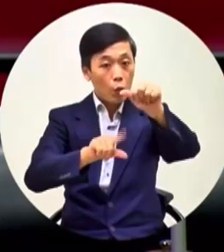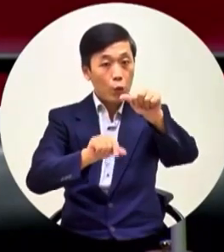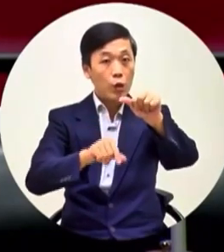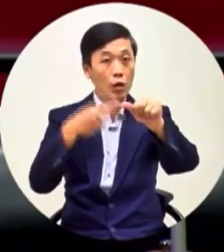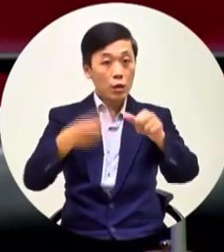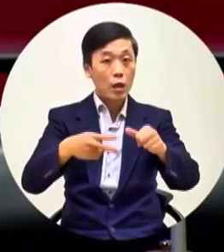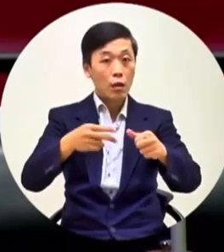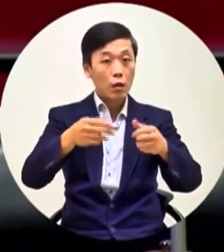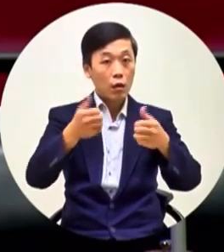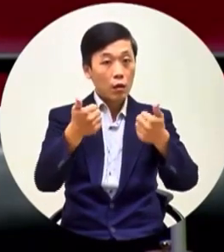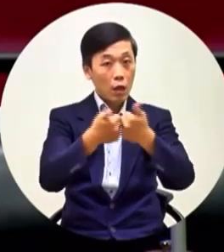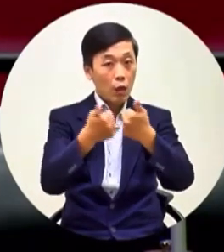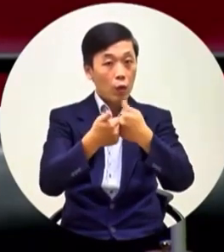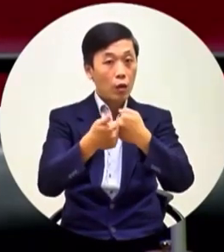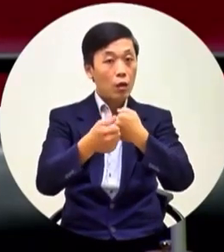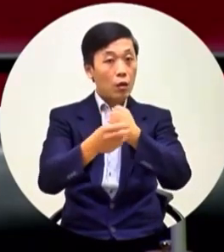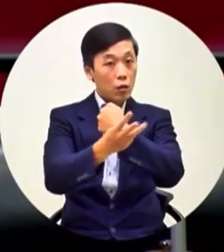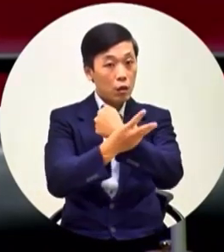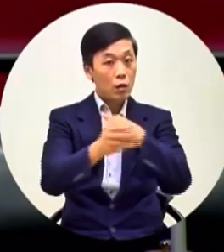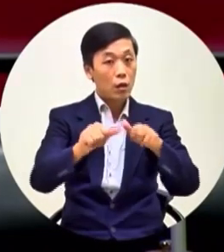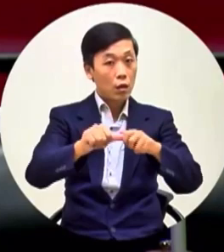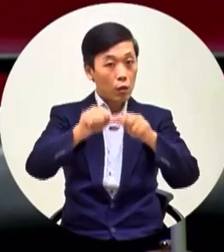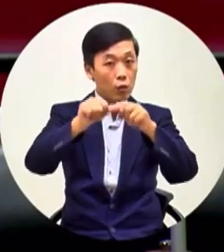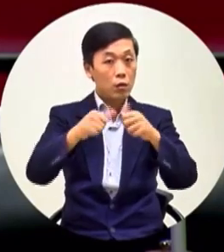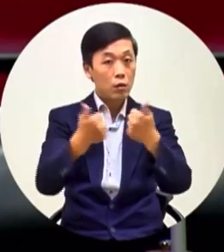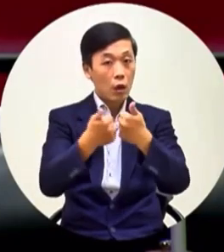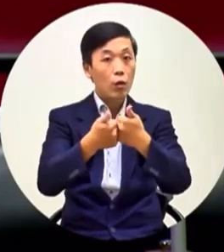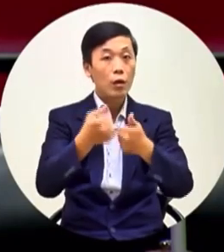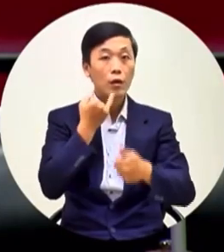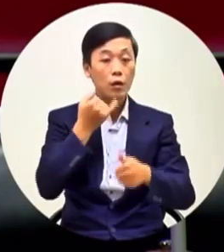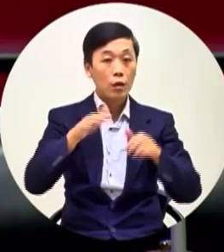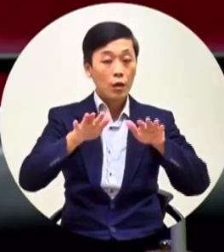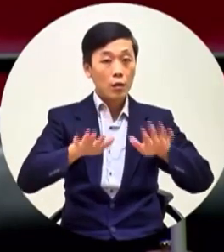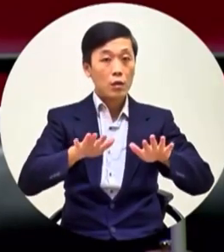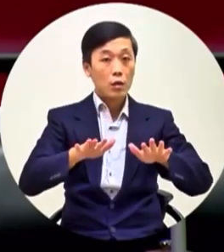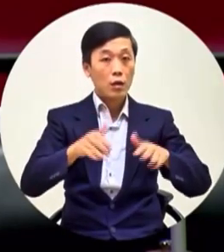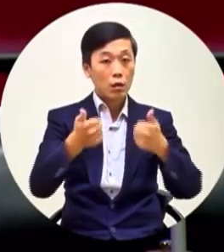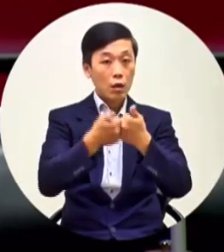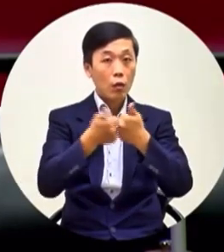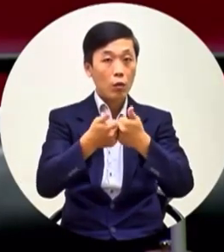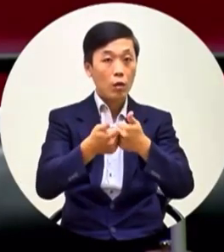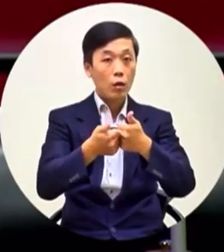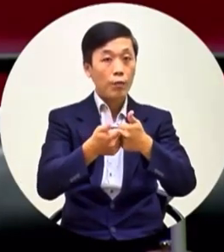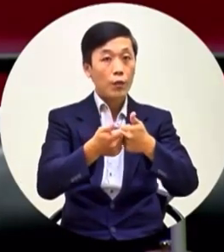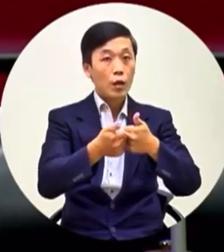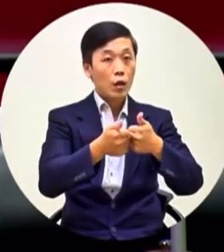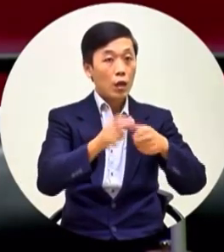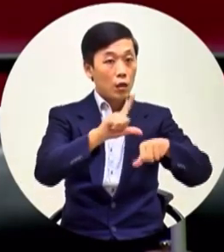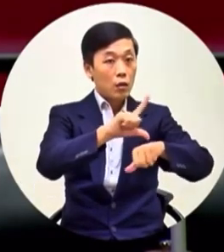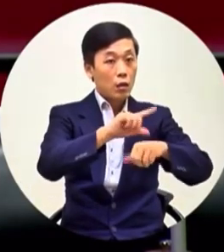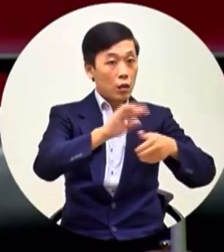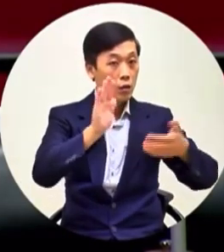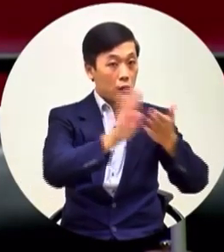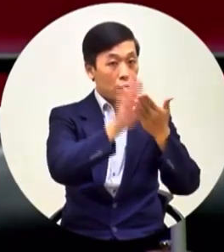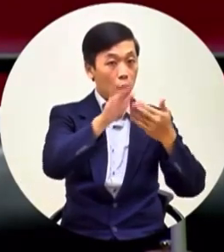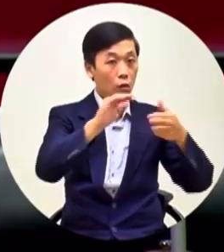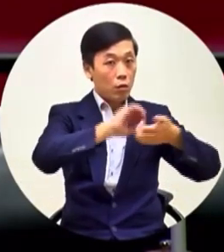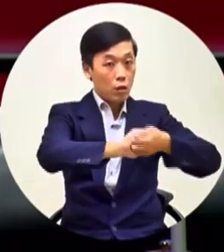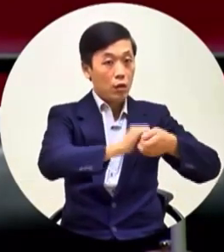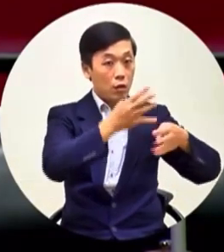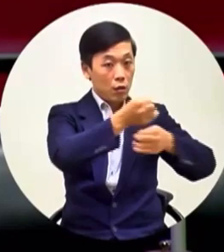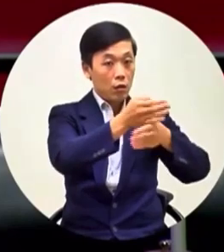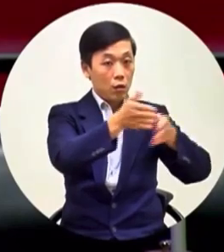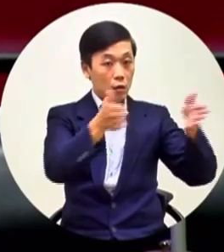期大会，啊，把今仔日的主题吼并入定期会吼，然后来跟我们议会报告了